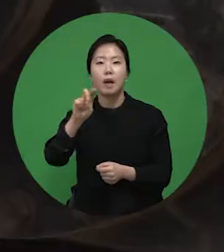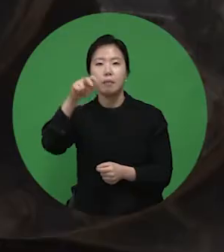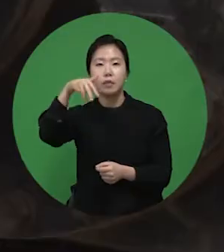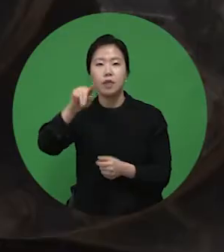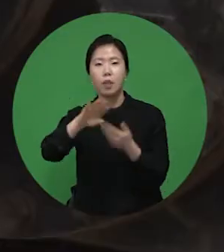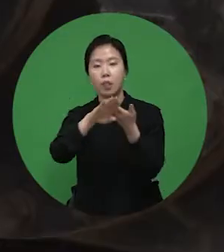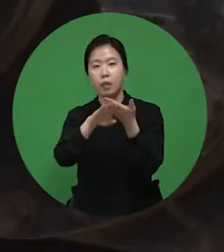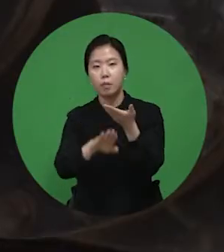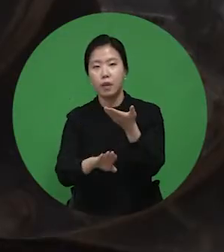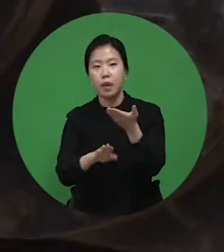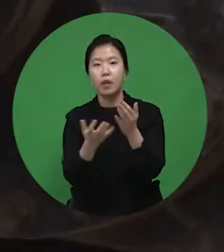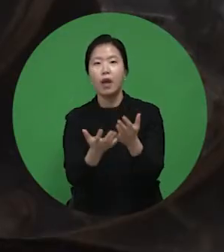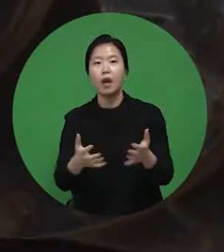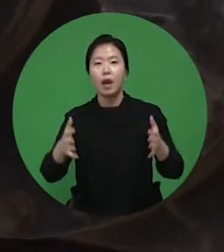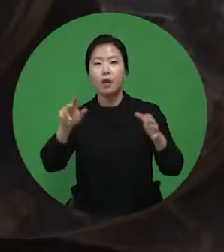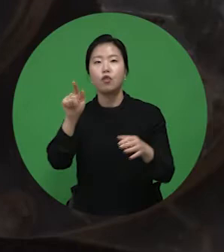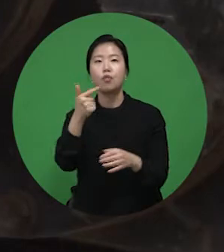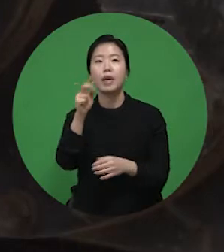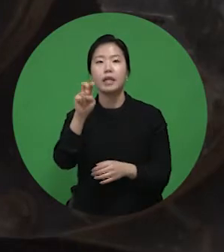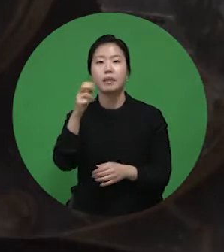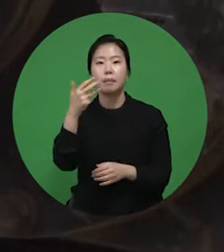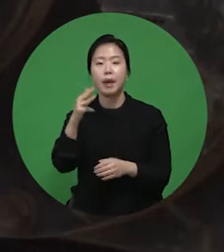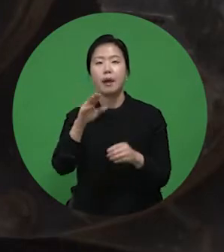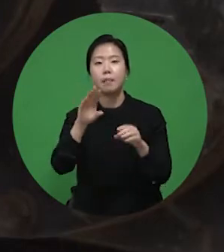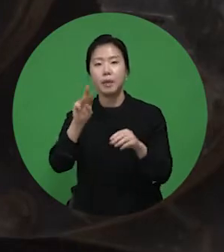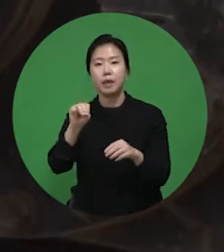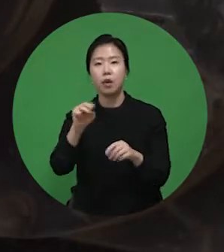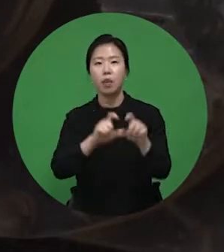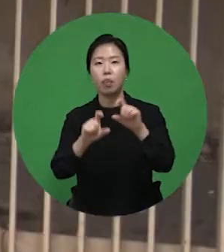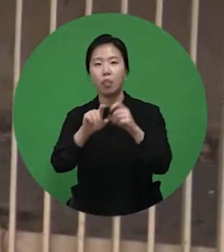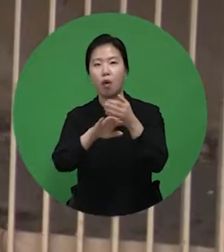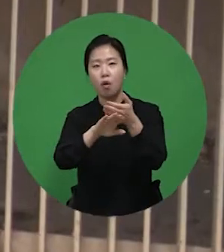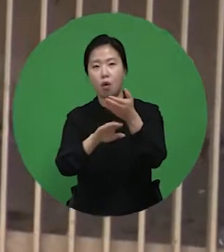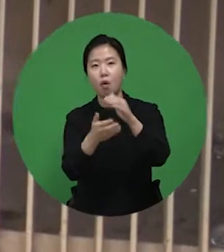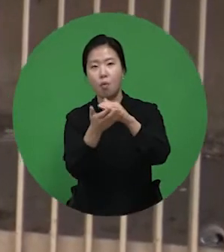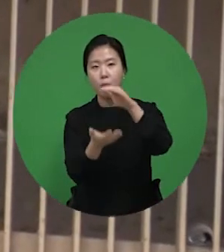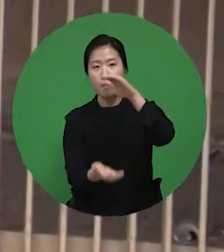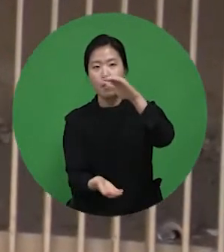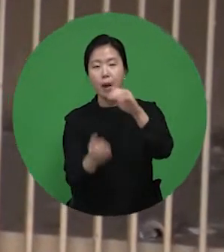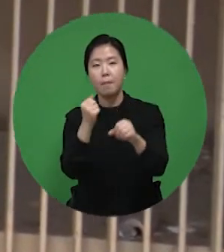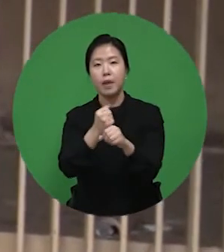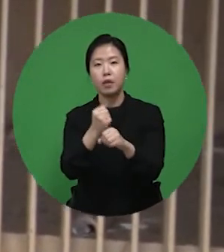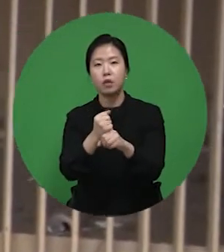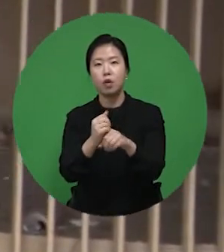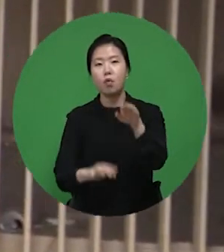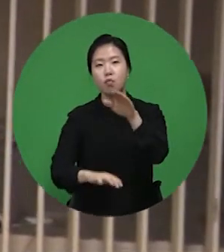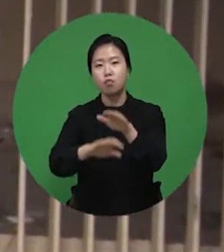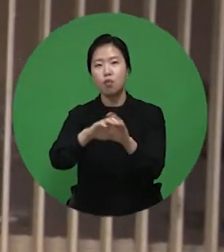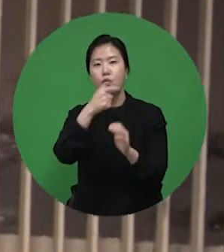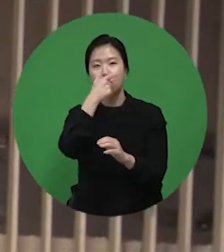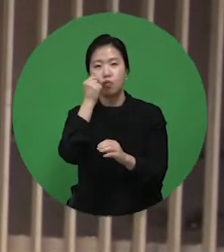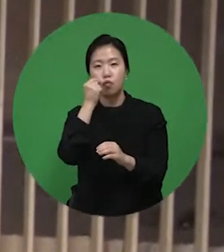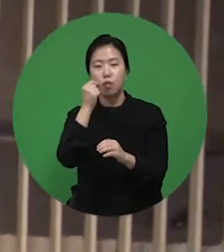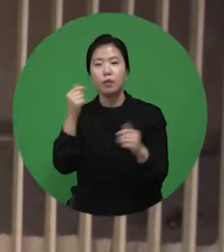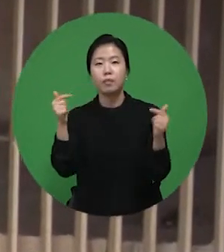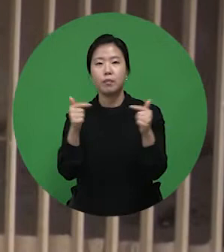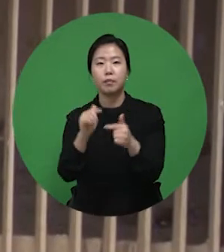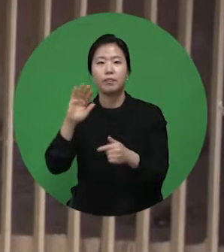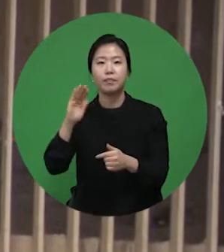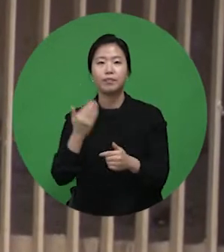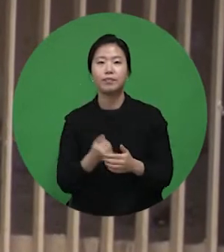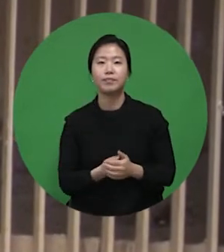있는 목감천변 도로 하부에 길이 628m의 하수관거를 추가로 신설해 기존 하수관거의 유량